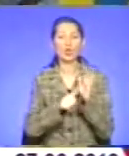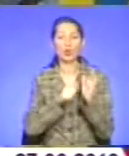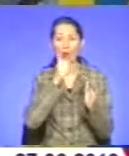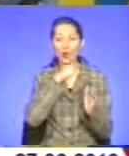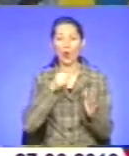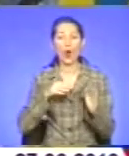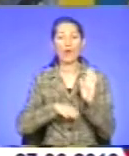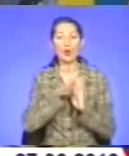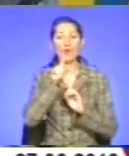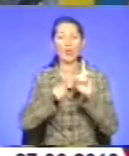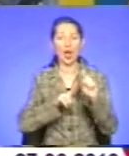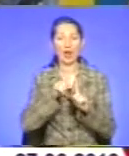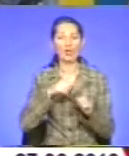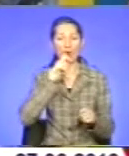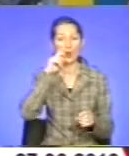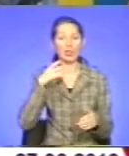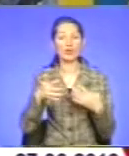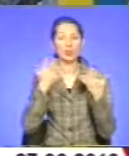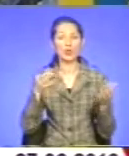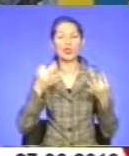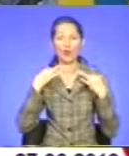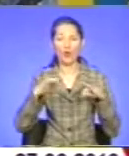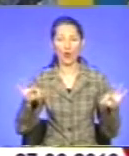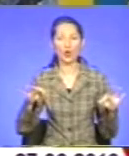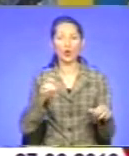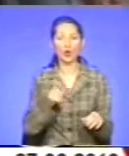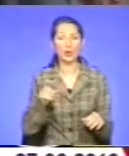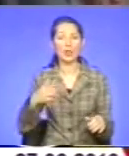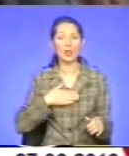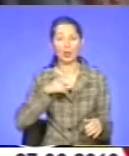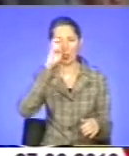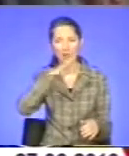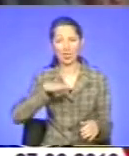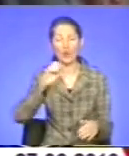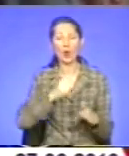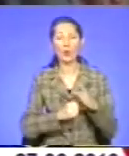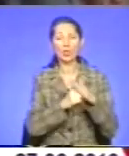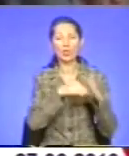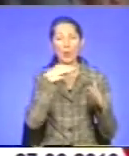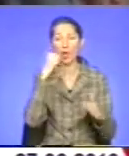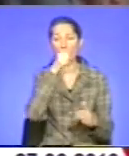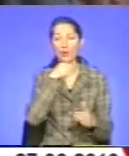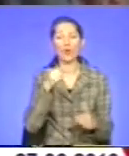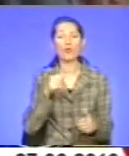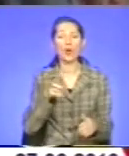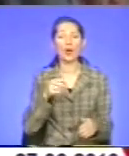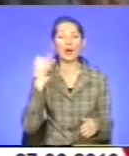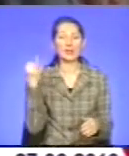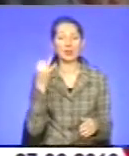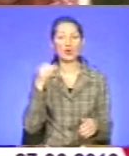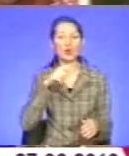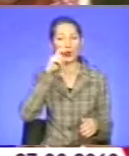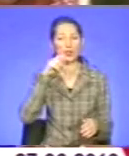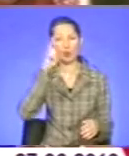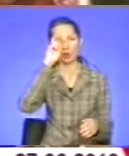України, висловлюючи суверенну волю громадян нашої держави і опираючись на багатовікову історію українського державотворення та світовий